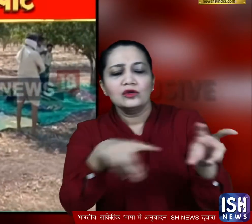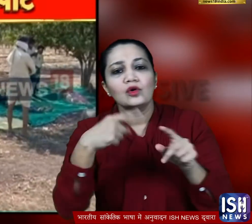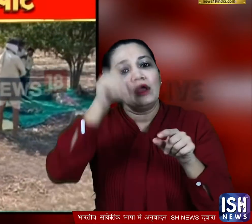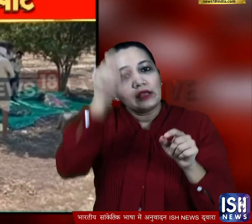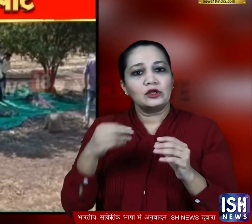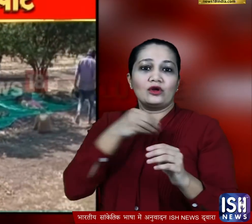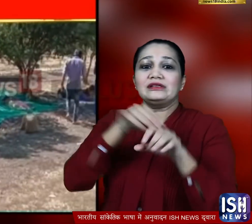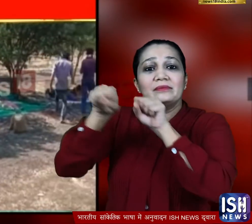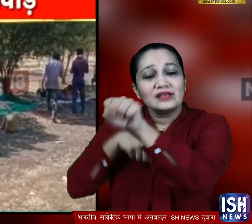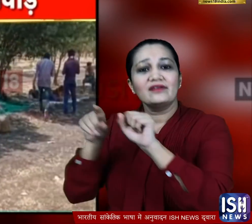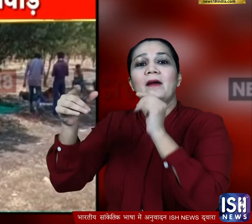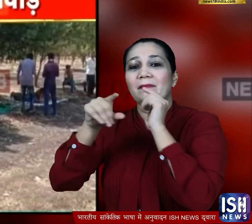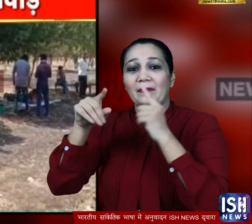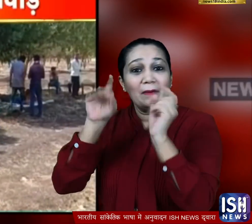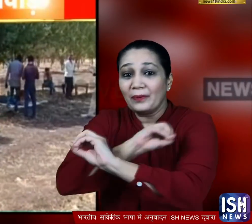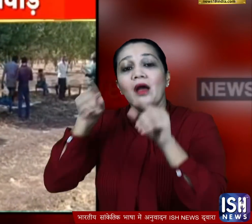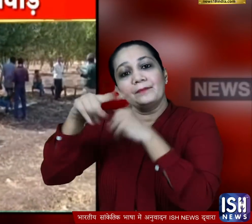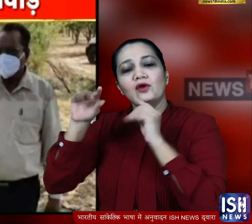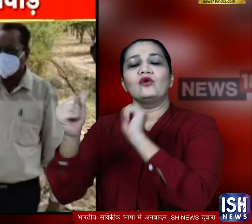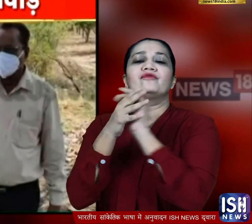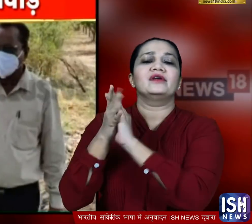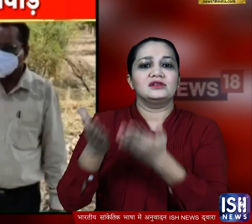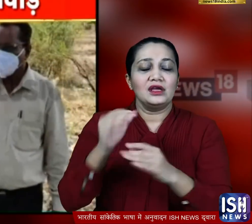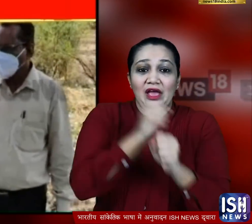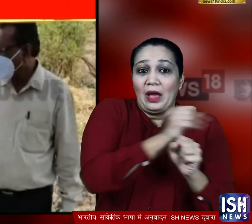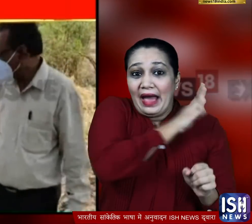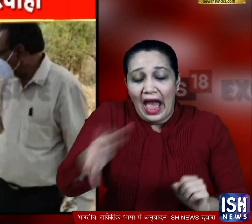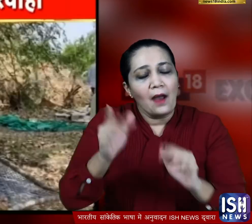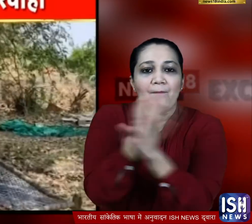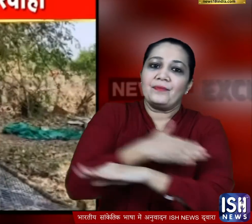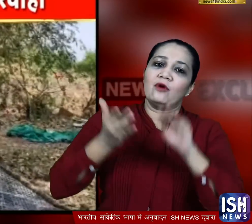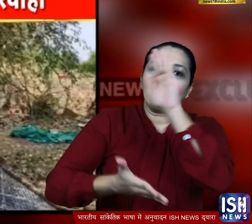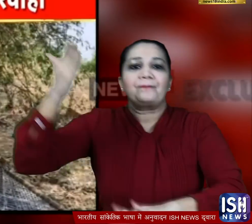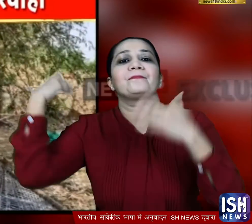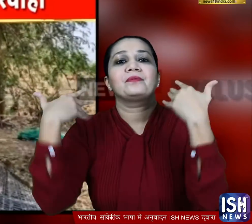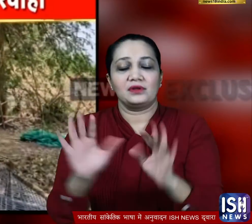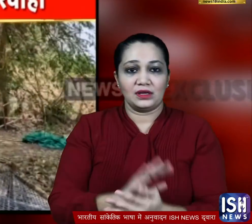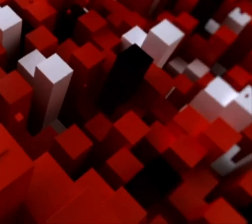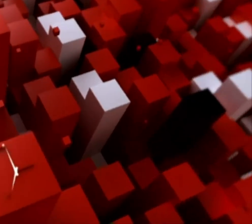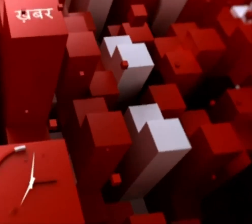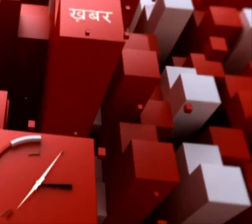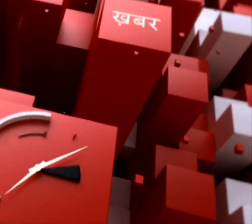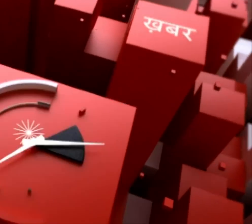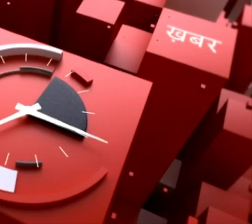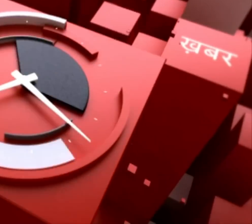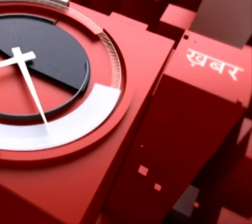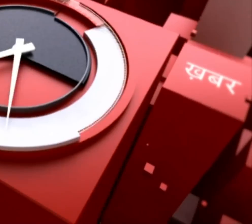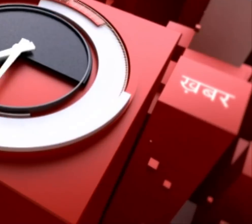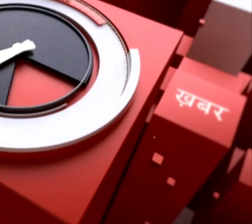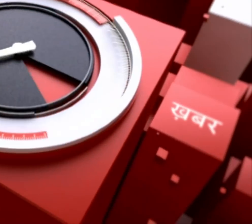वो झोला छाप डॉक्टर और उसके कुछ मददगार कर रहे थे, जो प्रशासन की टीम के वहां पहुंचने से पहले ही फरार हो गए।